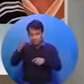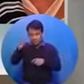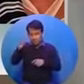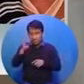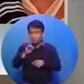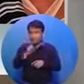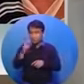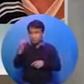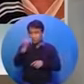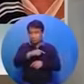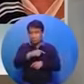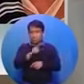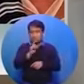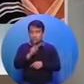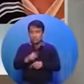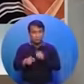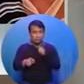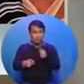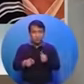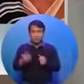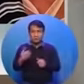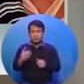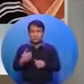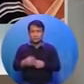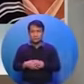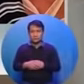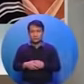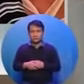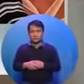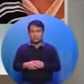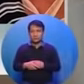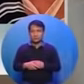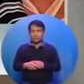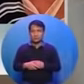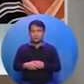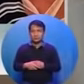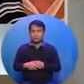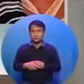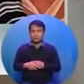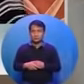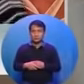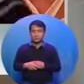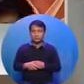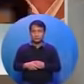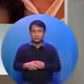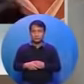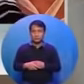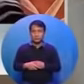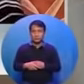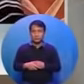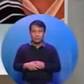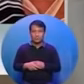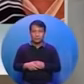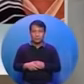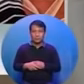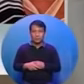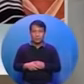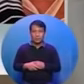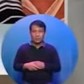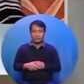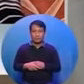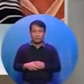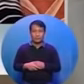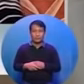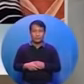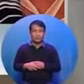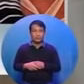Direct. Manipis na lang talaga. Ganun na lang. Pipintahan ko. Okay.